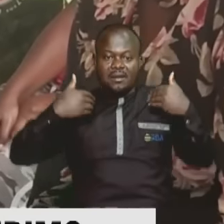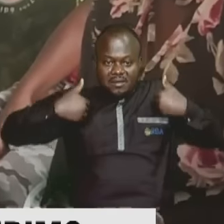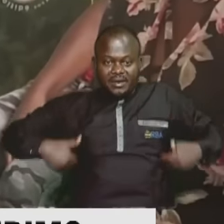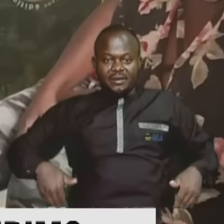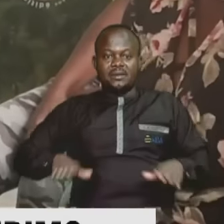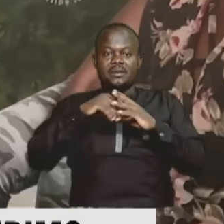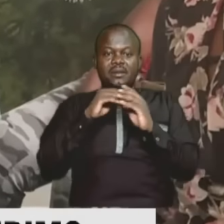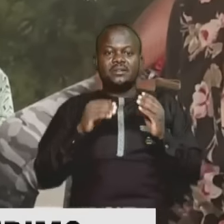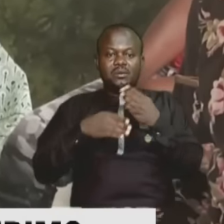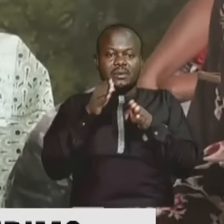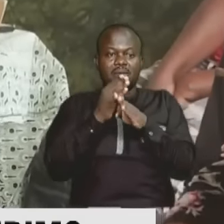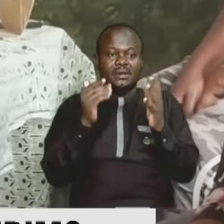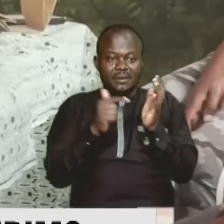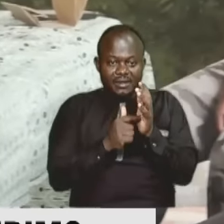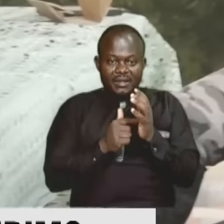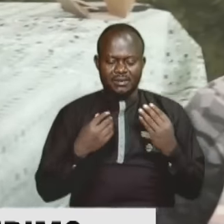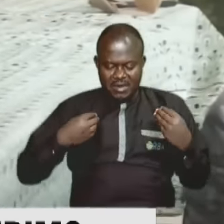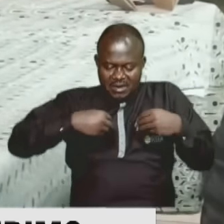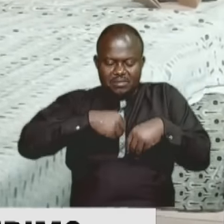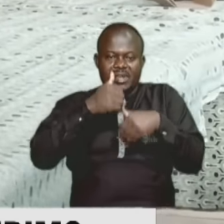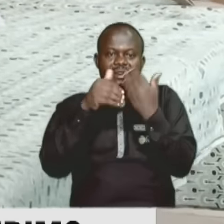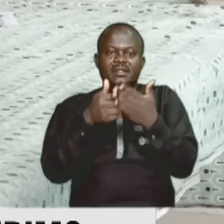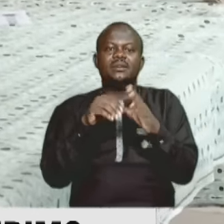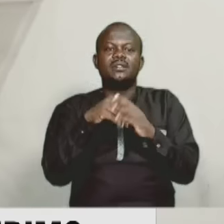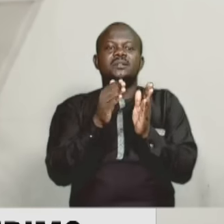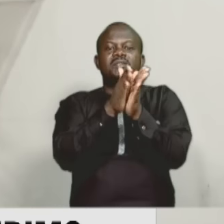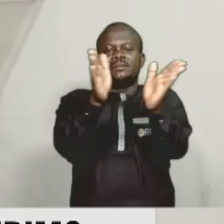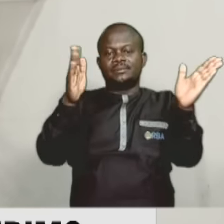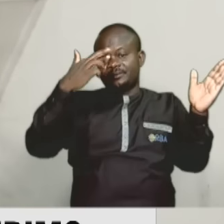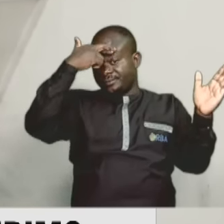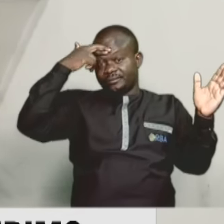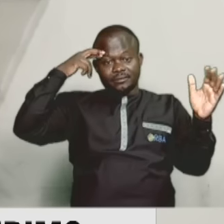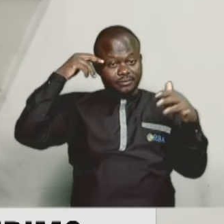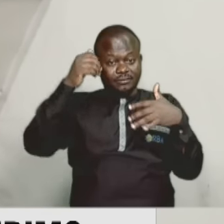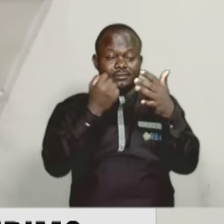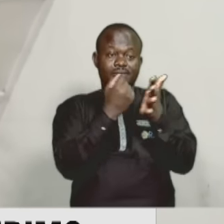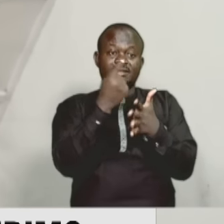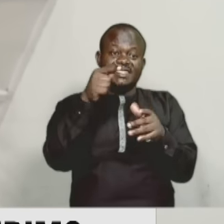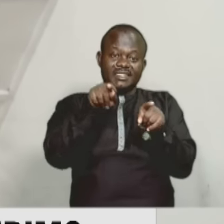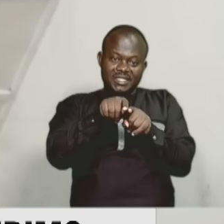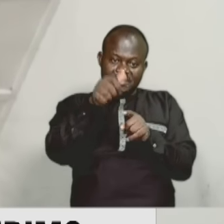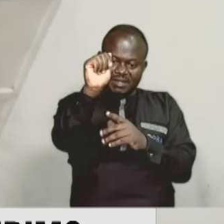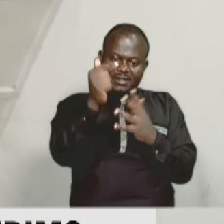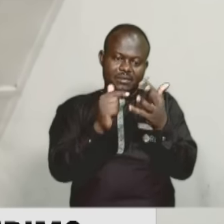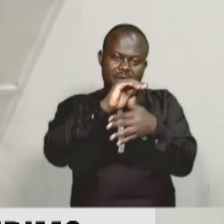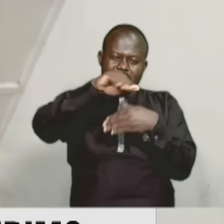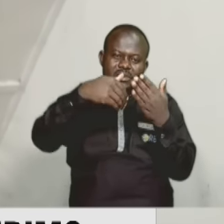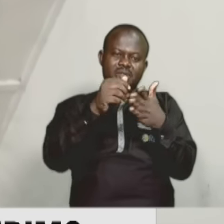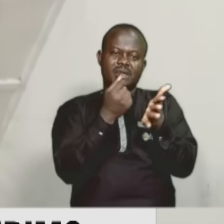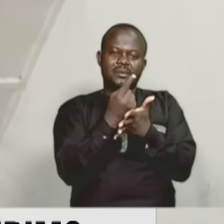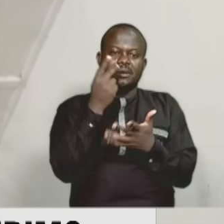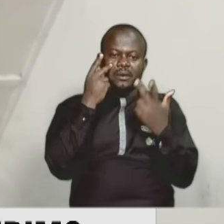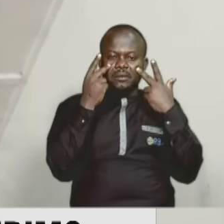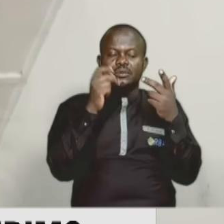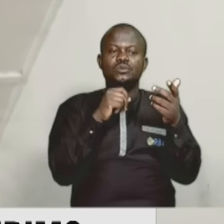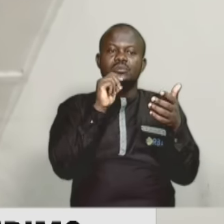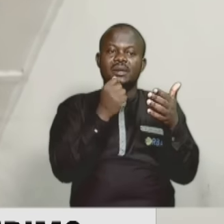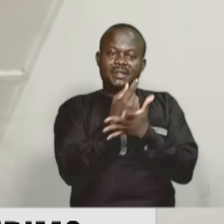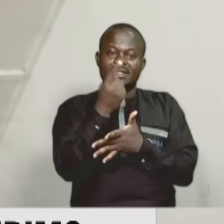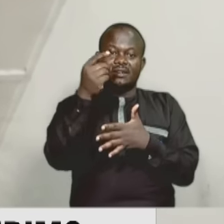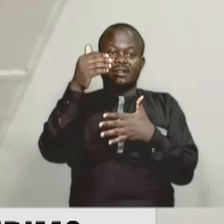gikwa bakubaka barambara bakikwiza bajya mu ruhame niyo mpamvu rero ibitera n'ibyo rero nabyo icyabiteraga gutuma batajya gukaraza